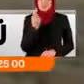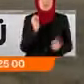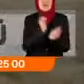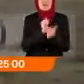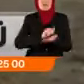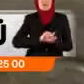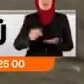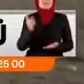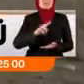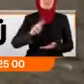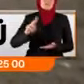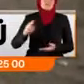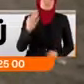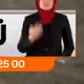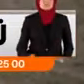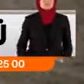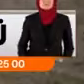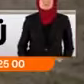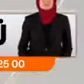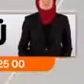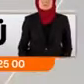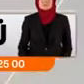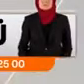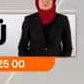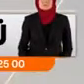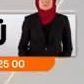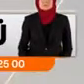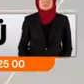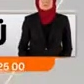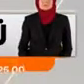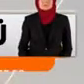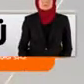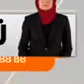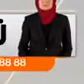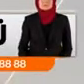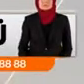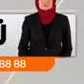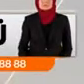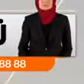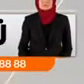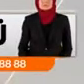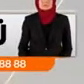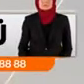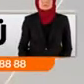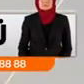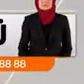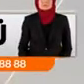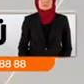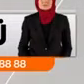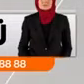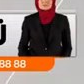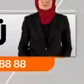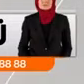de memurları vahşi aynı zamanda alçak